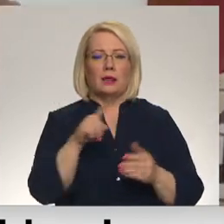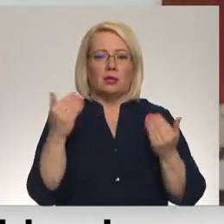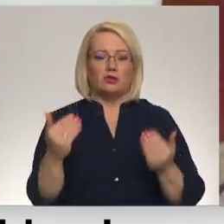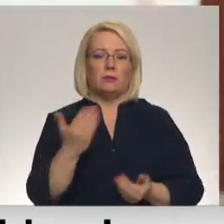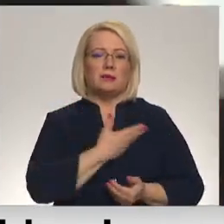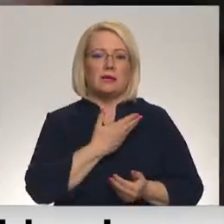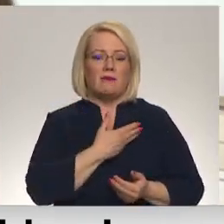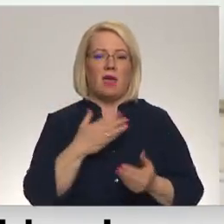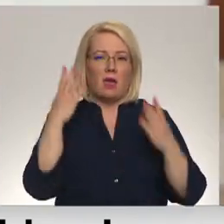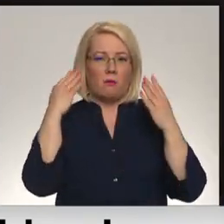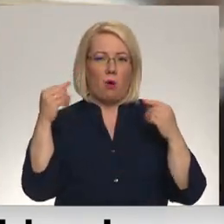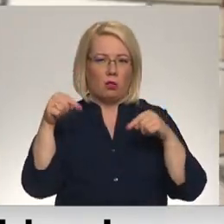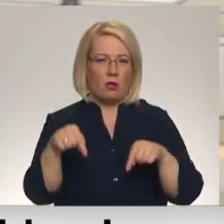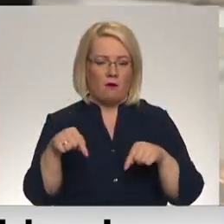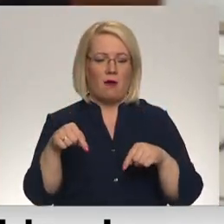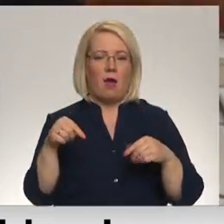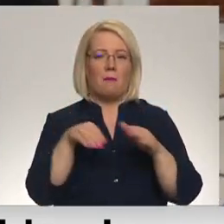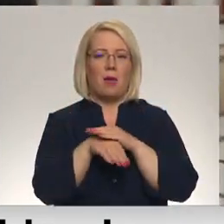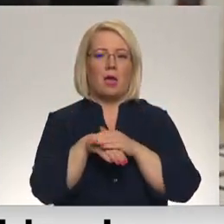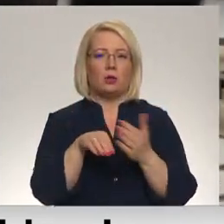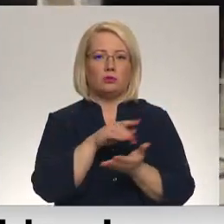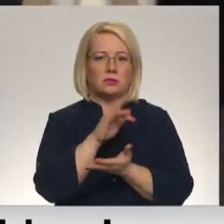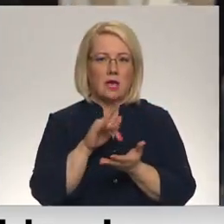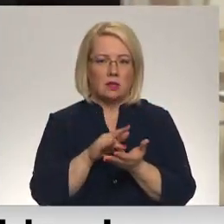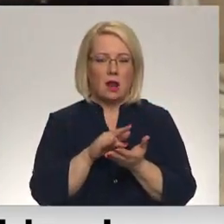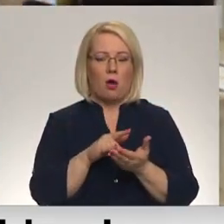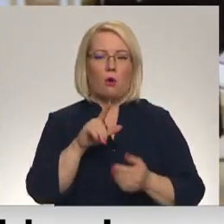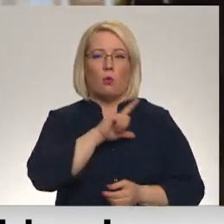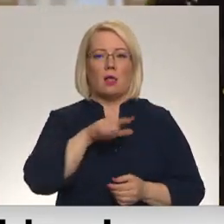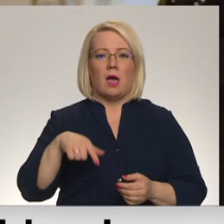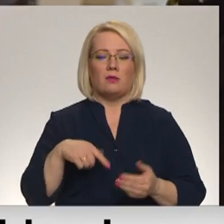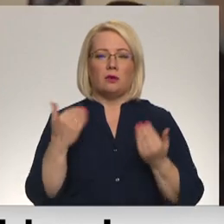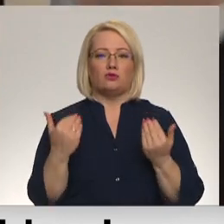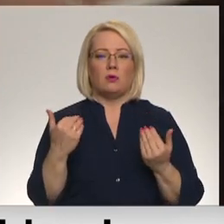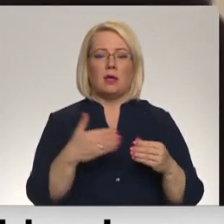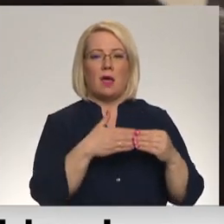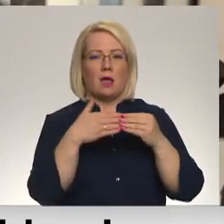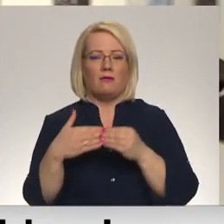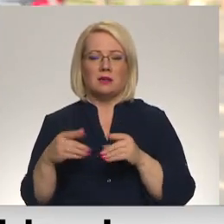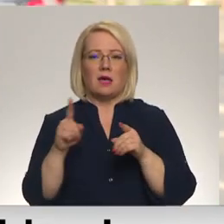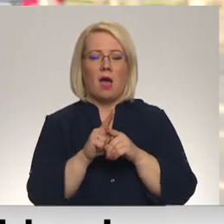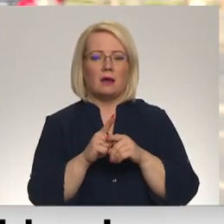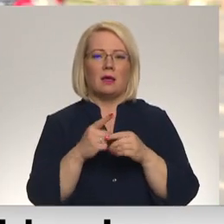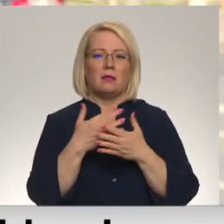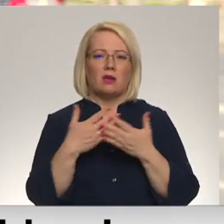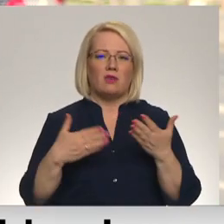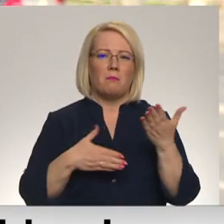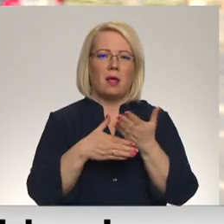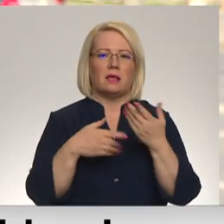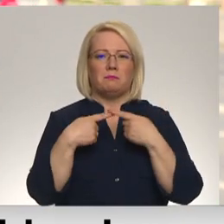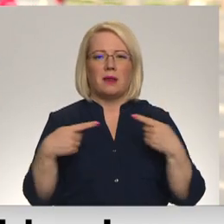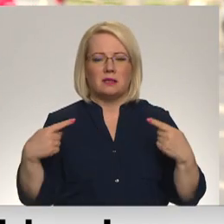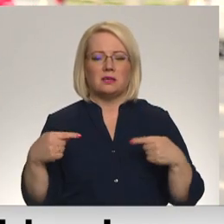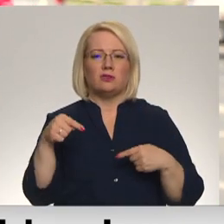šeit Kišiņevā bēgļu centrā. Un no Latvijas šodien ir atvesta arī humānās palīdzības kraušiem